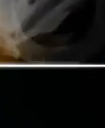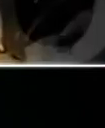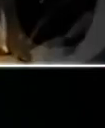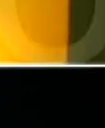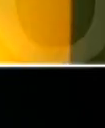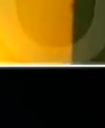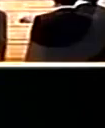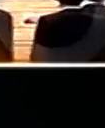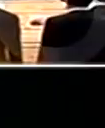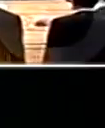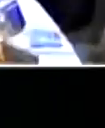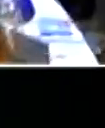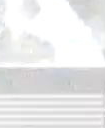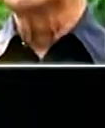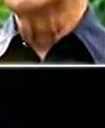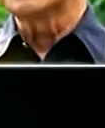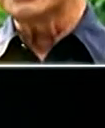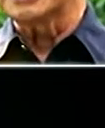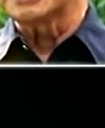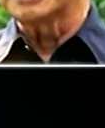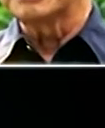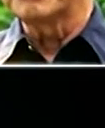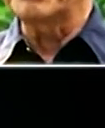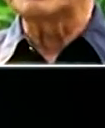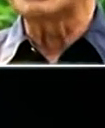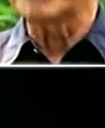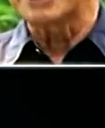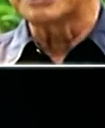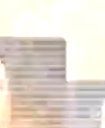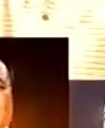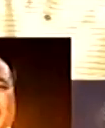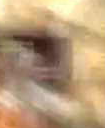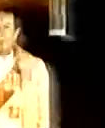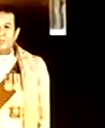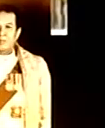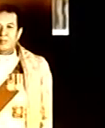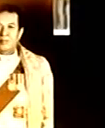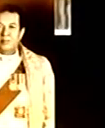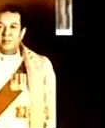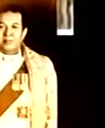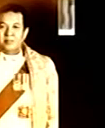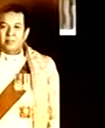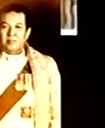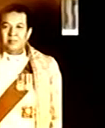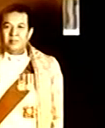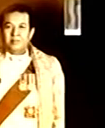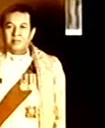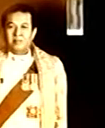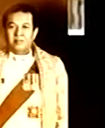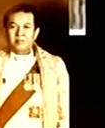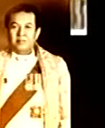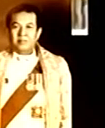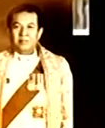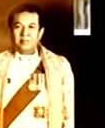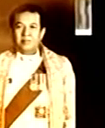ภาไทยตั้งแต่อดีตจนถึงปัจจุบันผ่านมุมมองนักวิชาการนักการเมืองโดยสะท้อนผ่านมิติต่างๆของสมาชิกสภาผู้แทนราษฎ